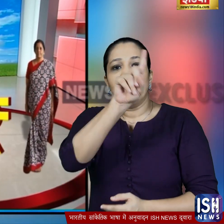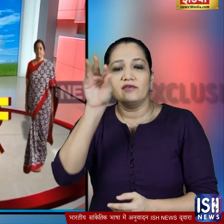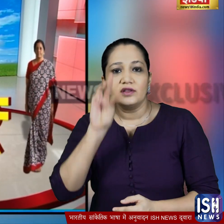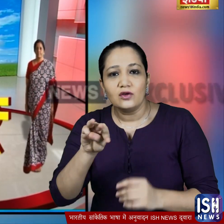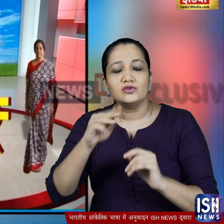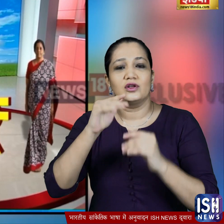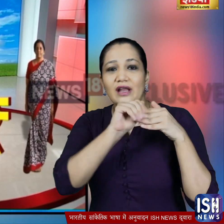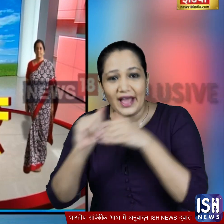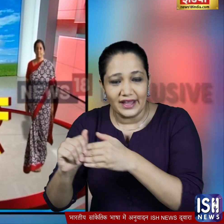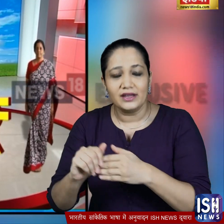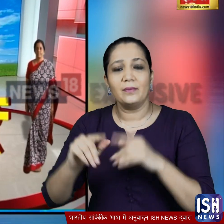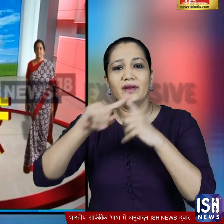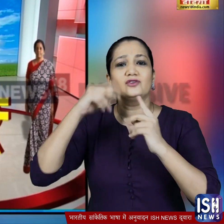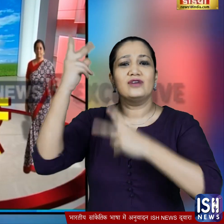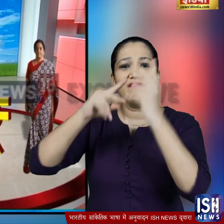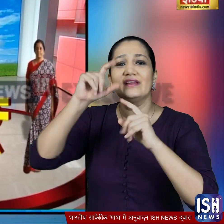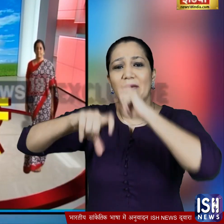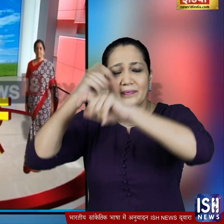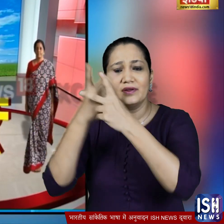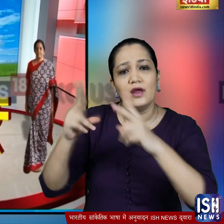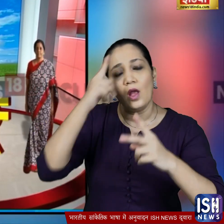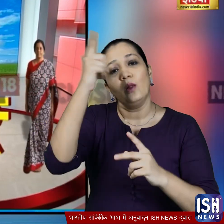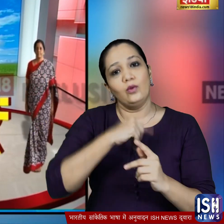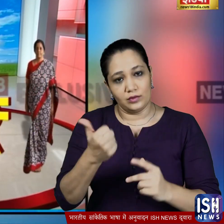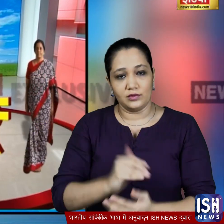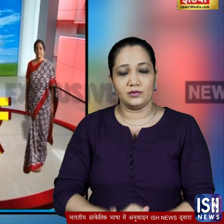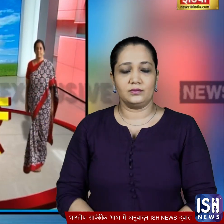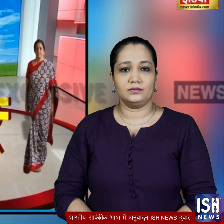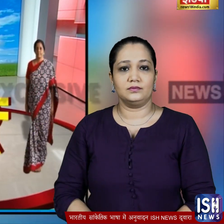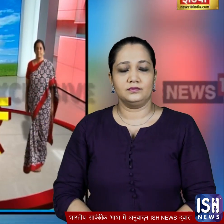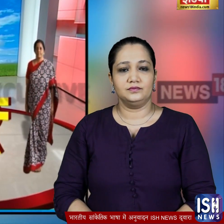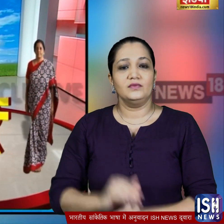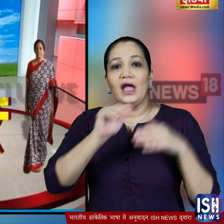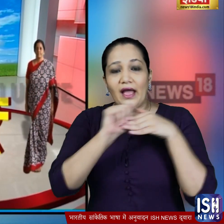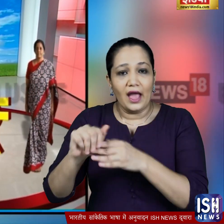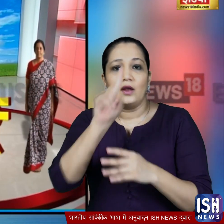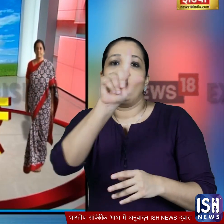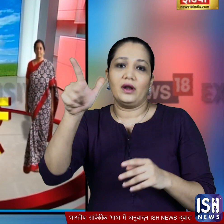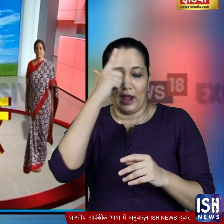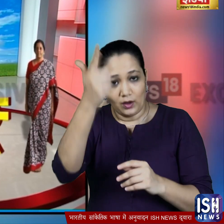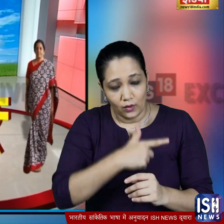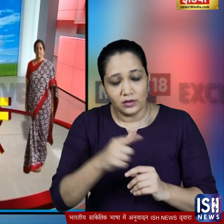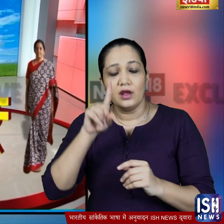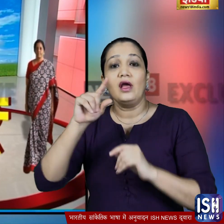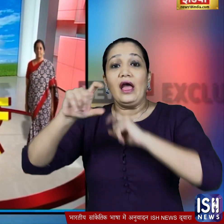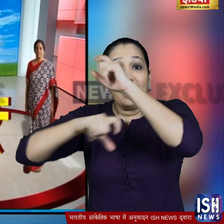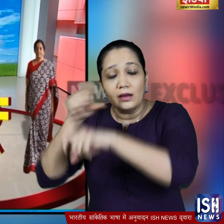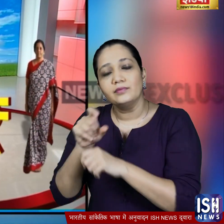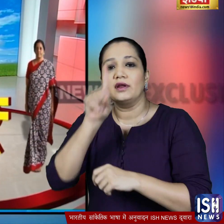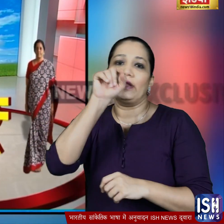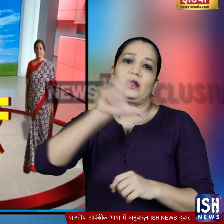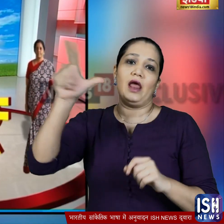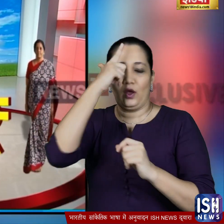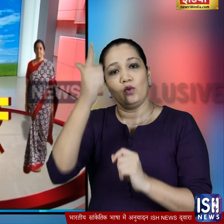11,000 टूरिस्ट गाइड और ट्रैवल एजेंसियां लोन ले पाएंगी। गाइड को 1 लाख रुपए, एजेंसी को 10 लाख रुपए का लोन